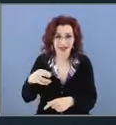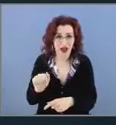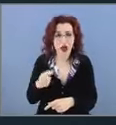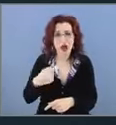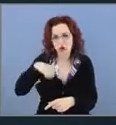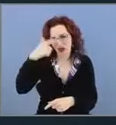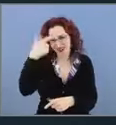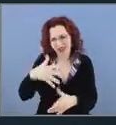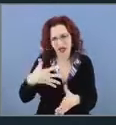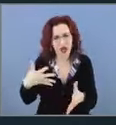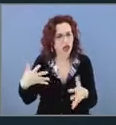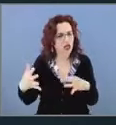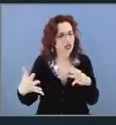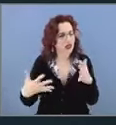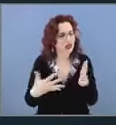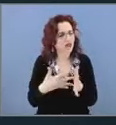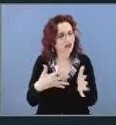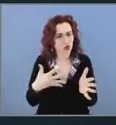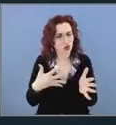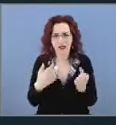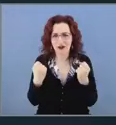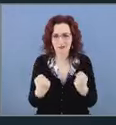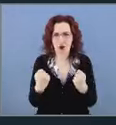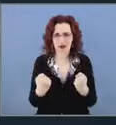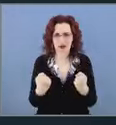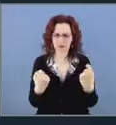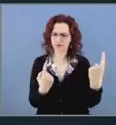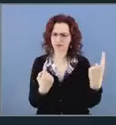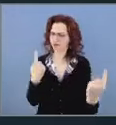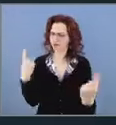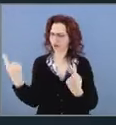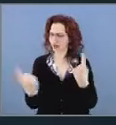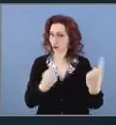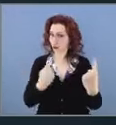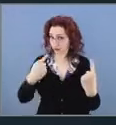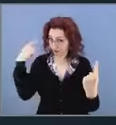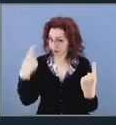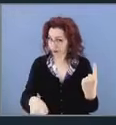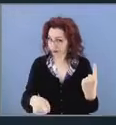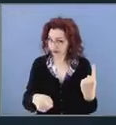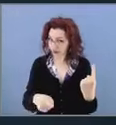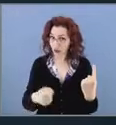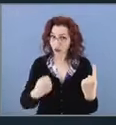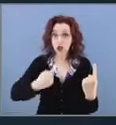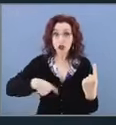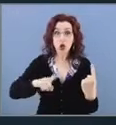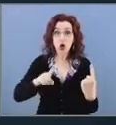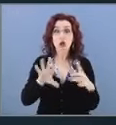Se questo è lo scenario, a noi in un'industria ci piace guardare più